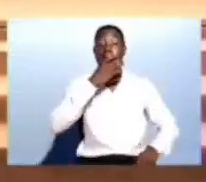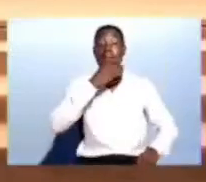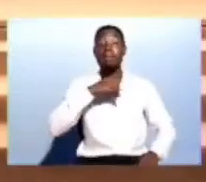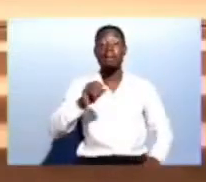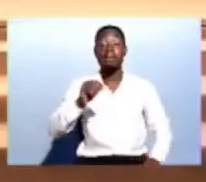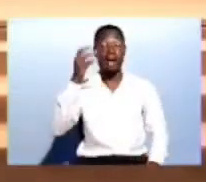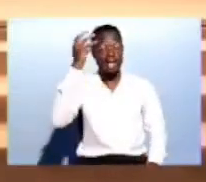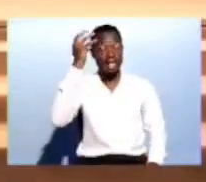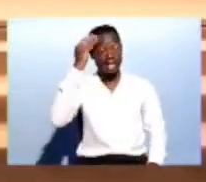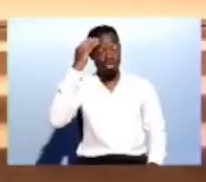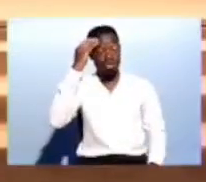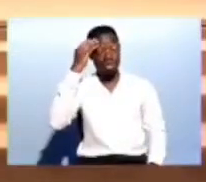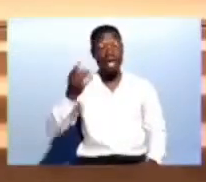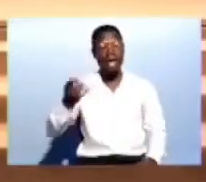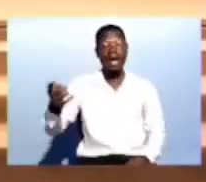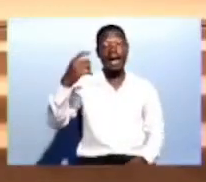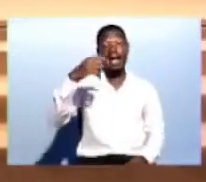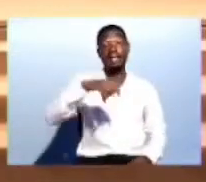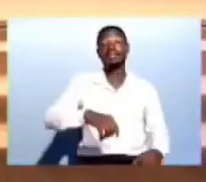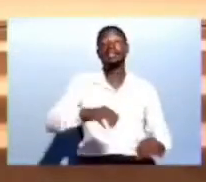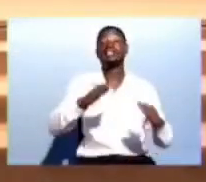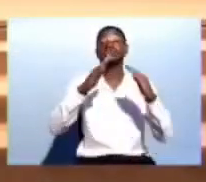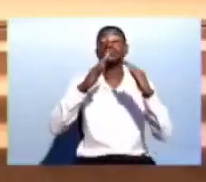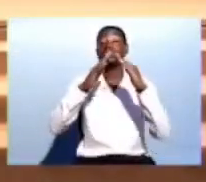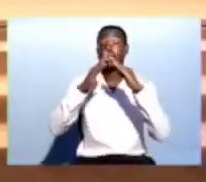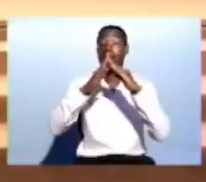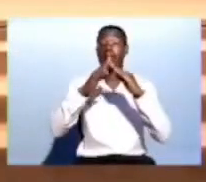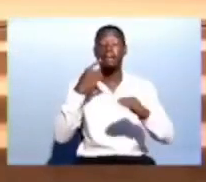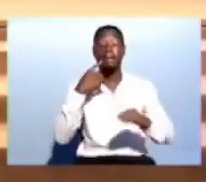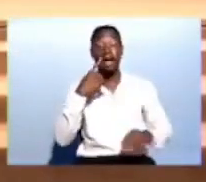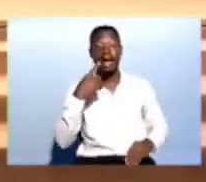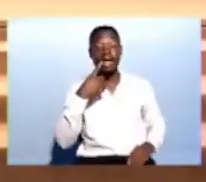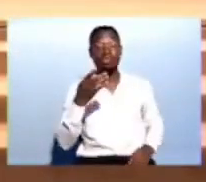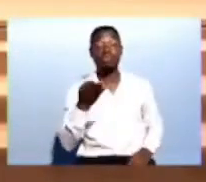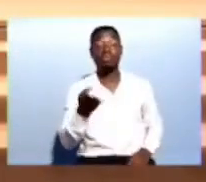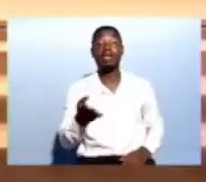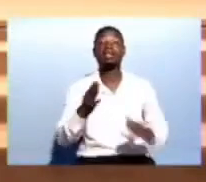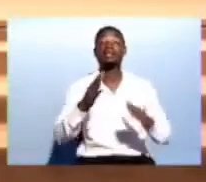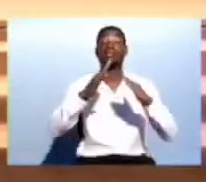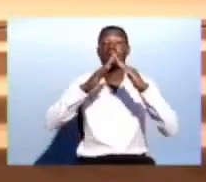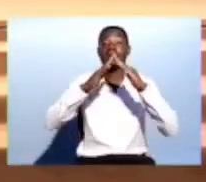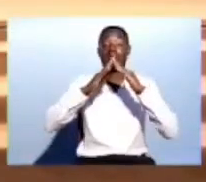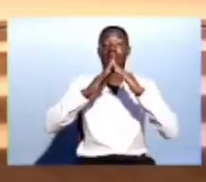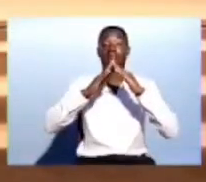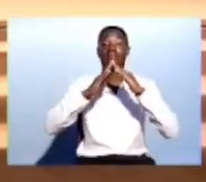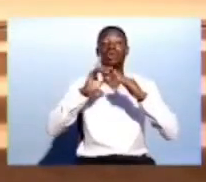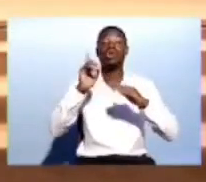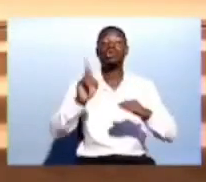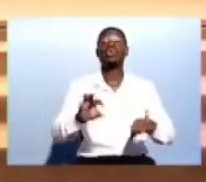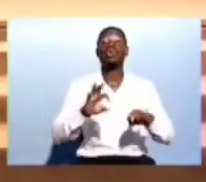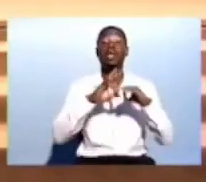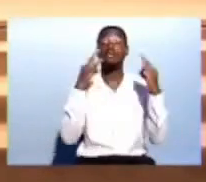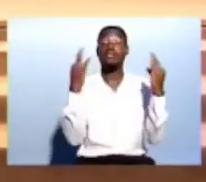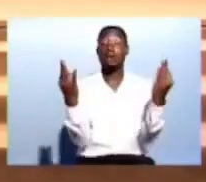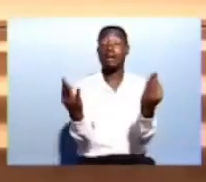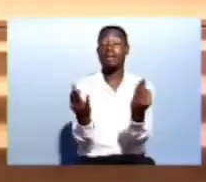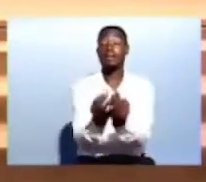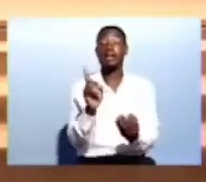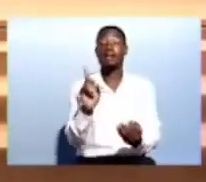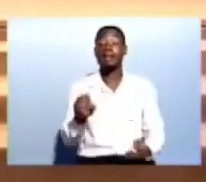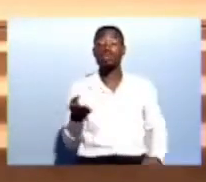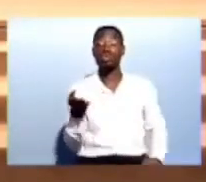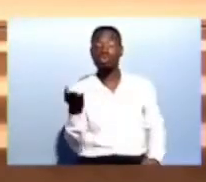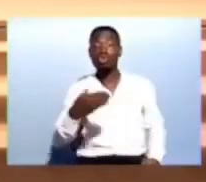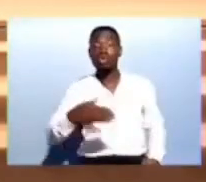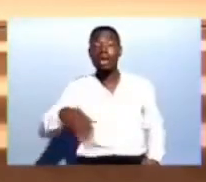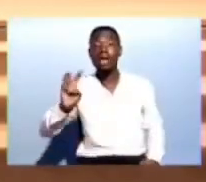kichwa aweke pale nyumbani maagizo pale nyumbani. Kuna familia ambazo fulani